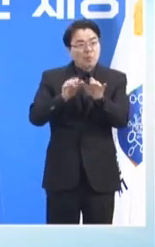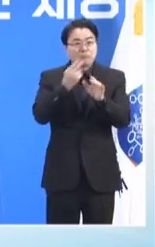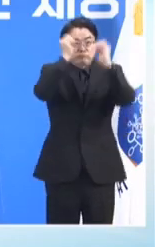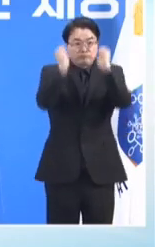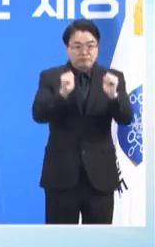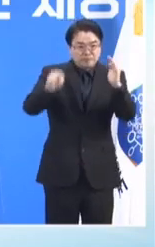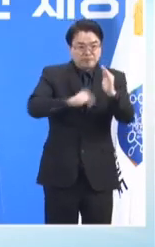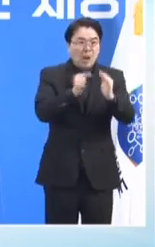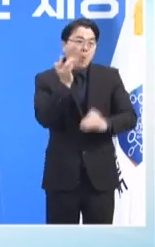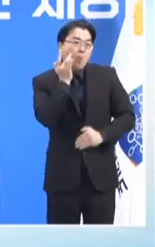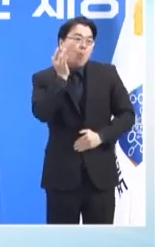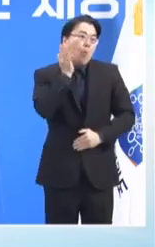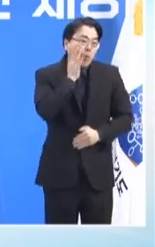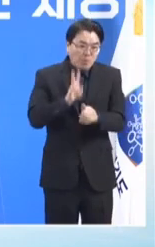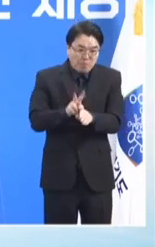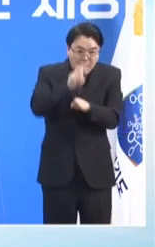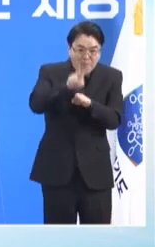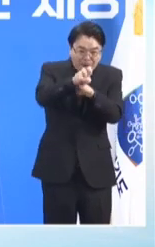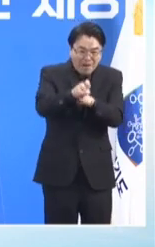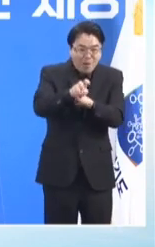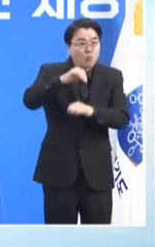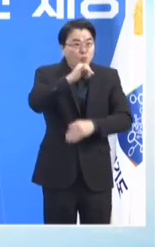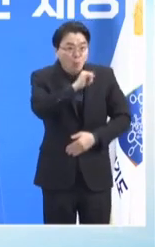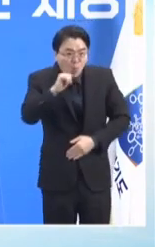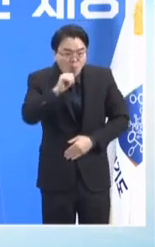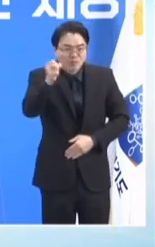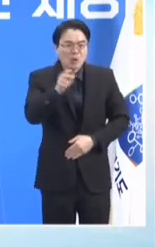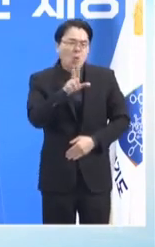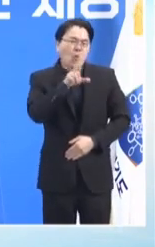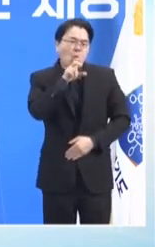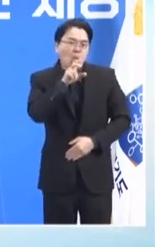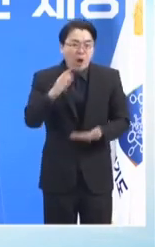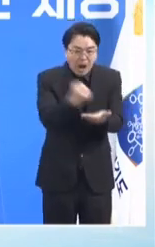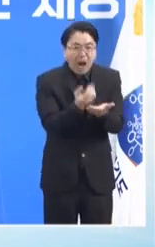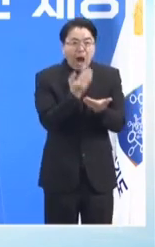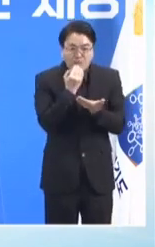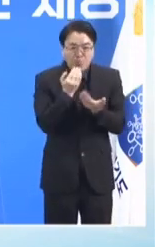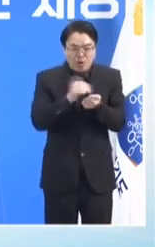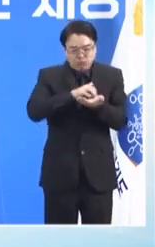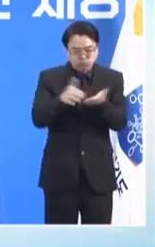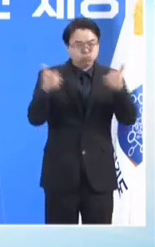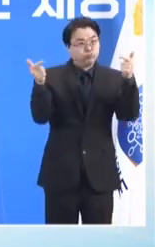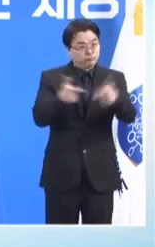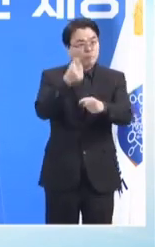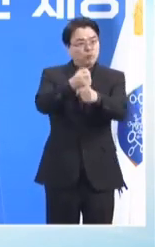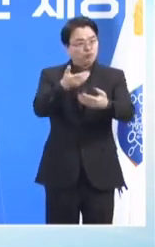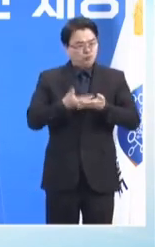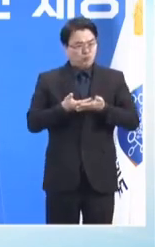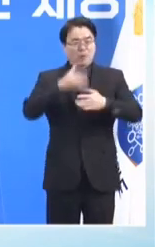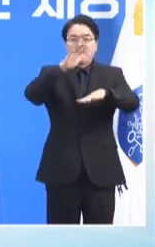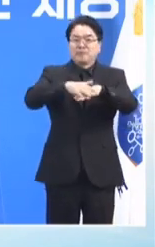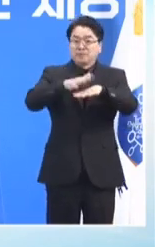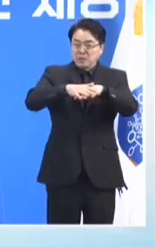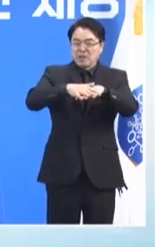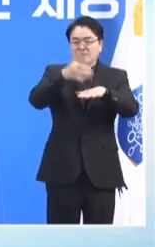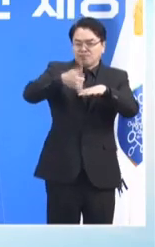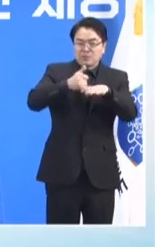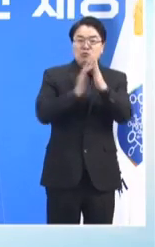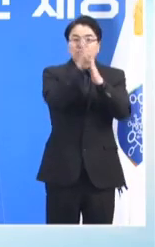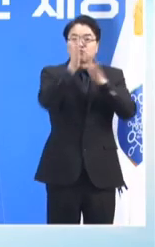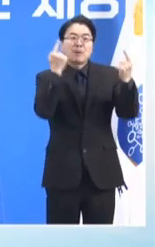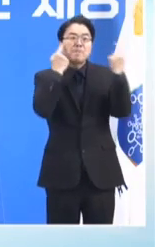속에서 모기, 메뚜기 등과 같은 곤충과 설치류 포식을 통한 개체수 조절로 농작물과 숲의